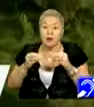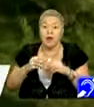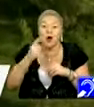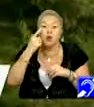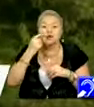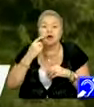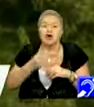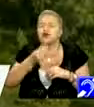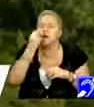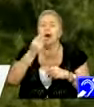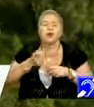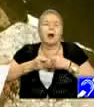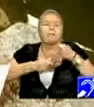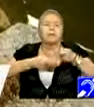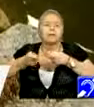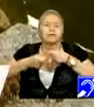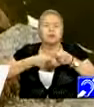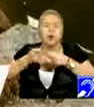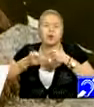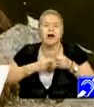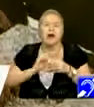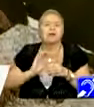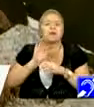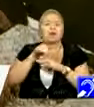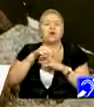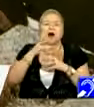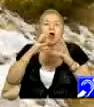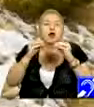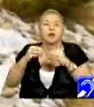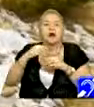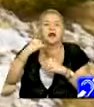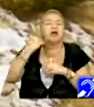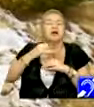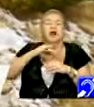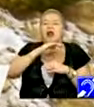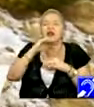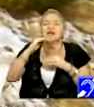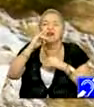mai bună campanie de promovare a României peste hotare. Filmele sale despre